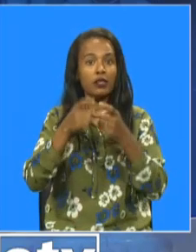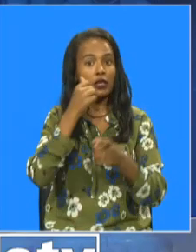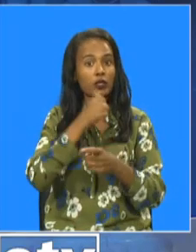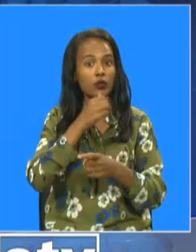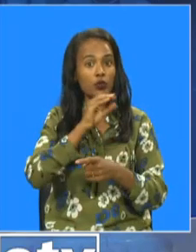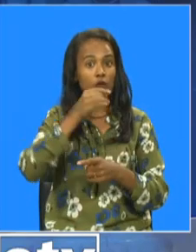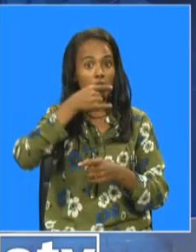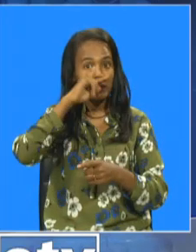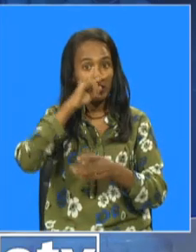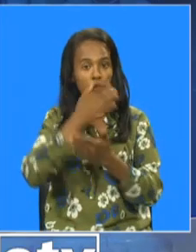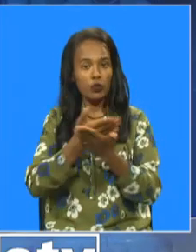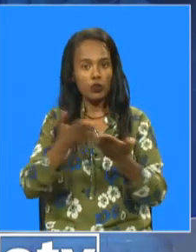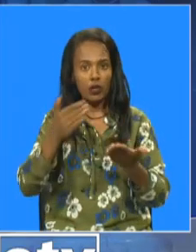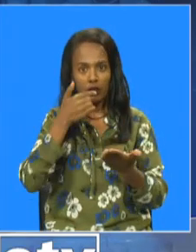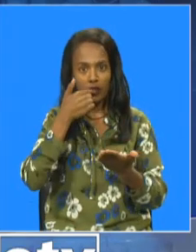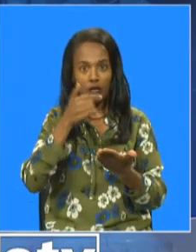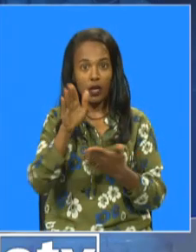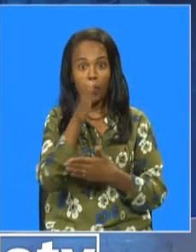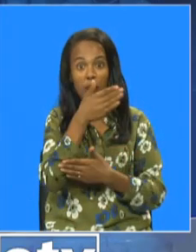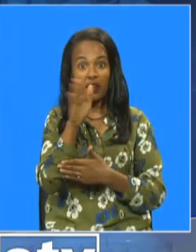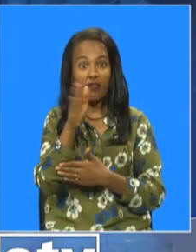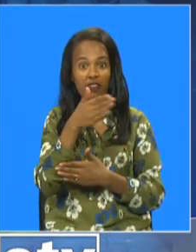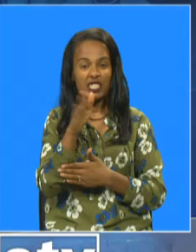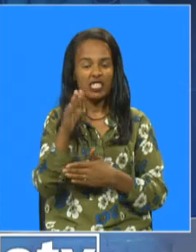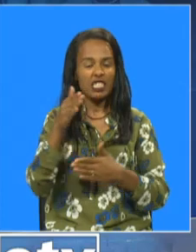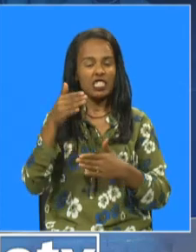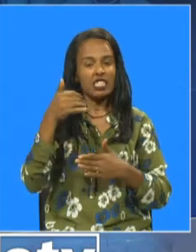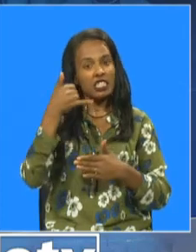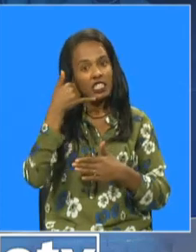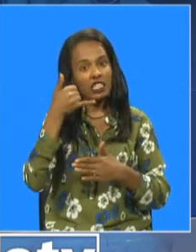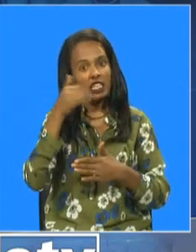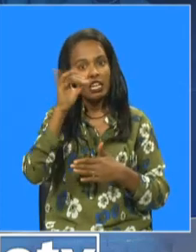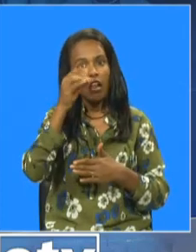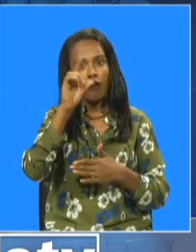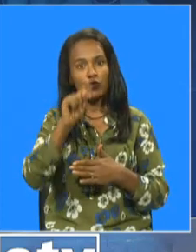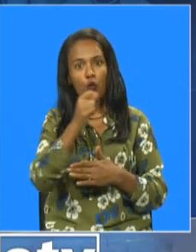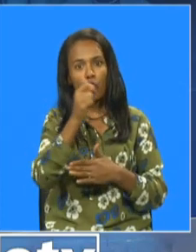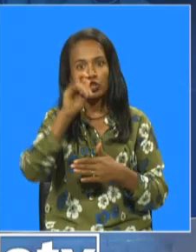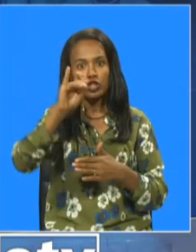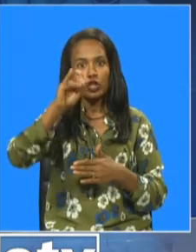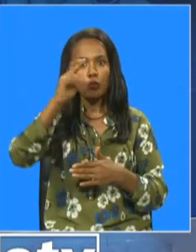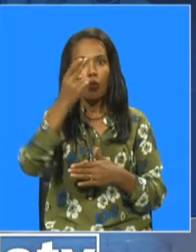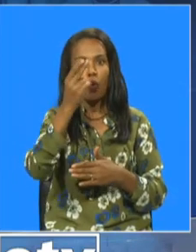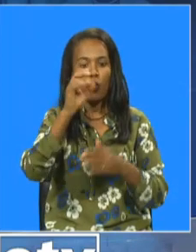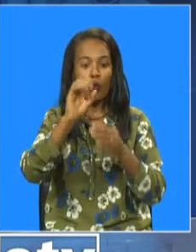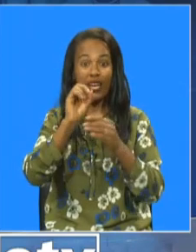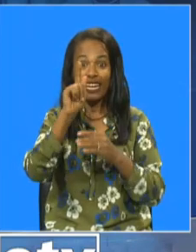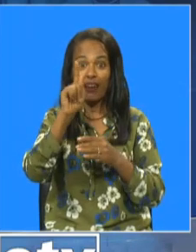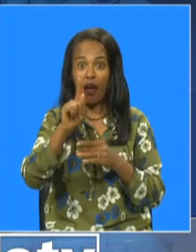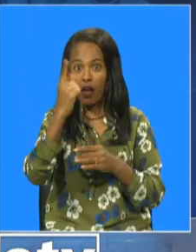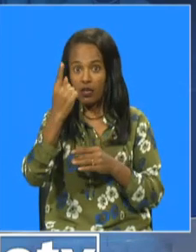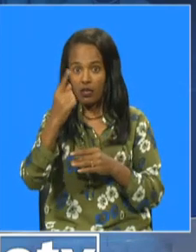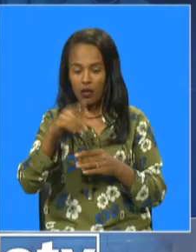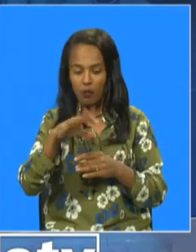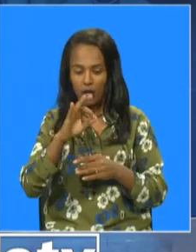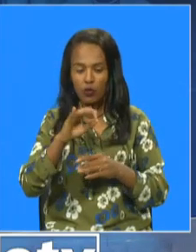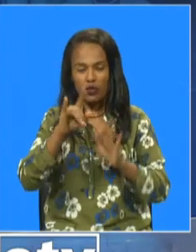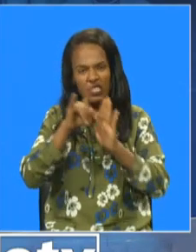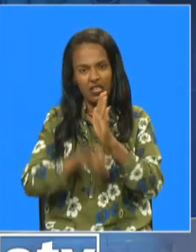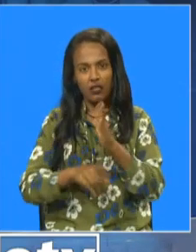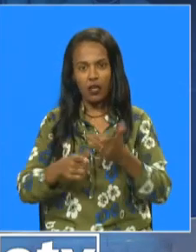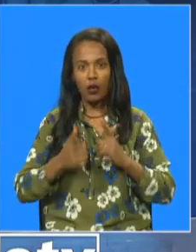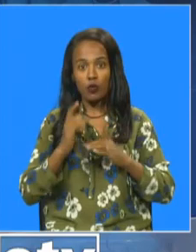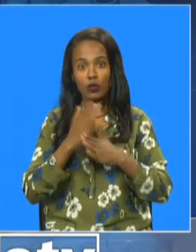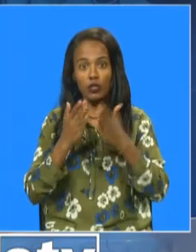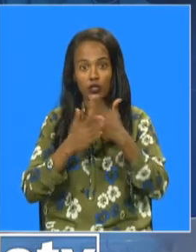ሴቶችና ህጻናት ጉዳይ ቢሮ ገለጸ። በንፋስ ስልክ ላፍቶ ክፍለ ከተማ ጀሞ ወረዳ አንድ አካባቢ ለሚኖሩና በዝቅተኛ የኑሮ ደረጃ